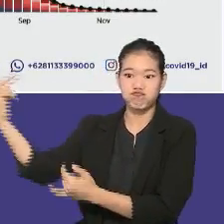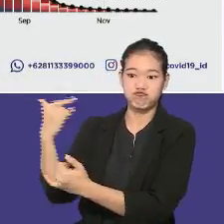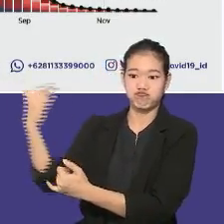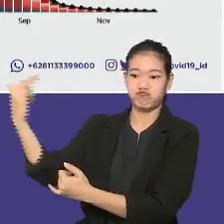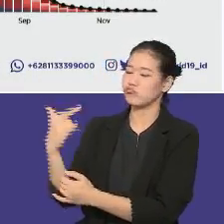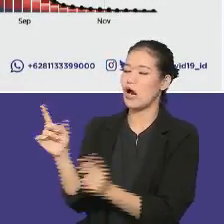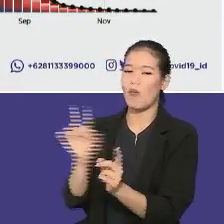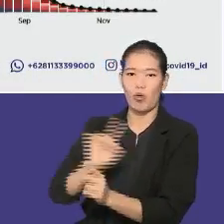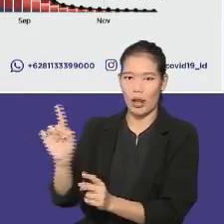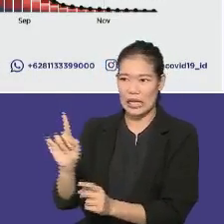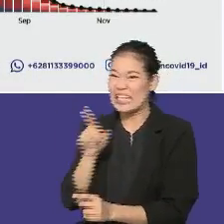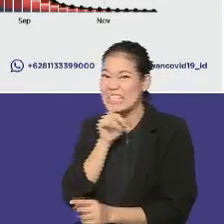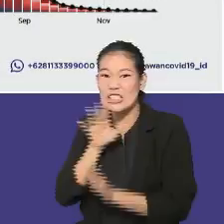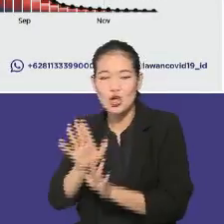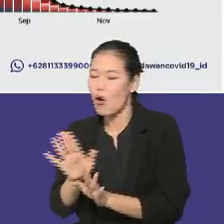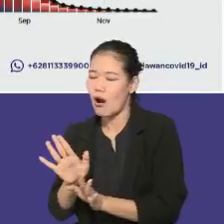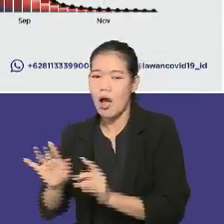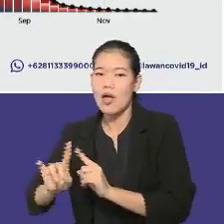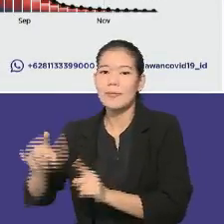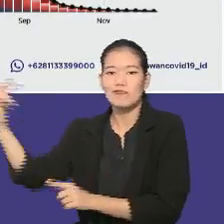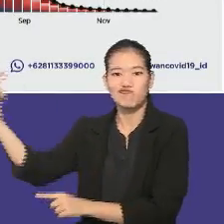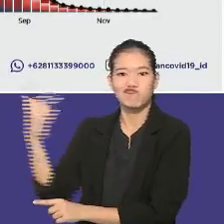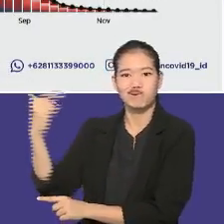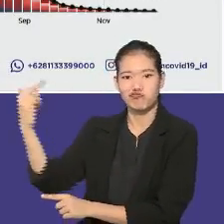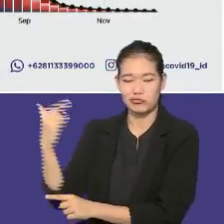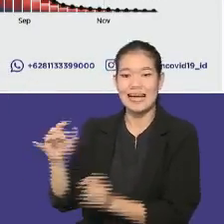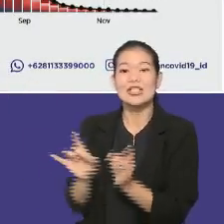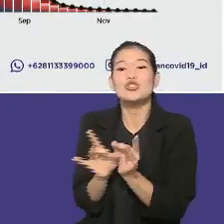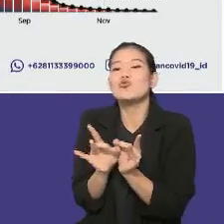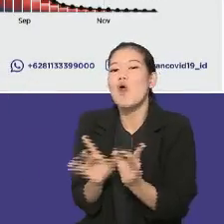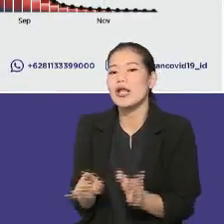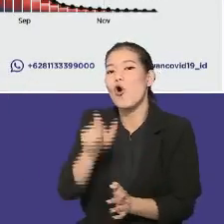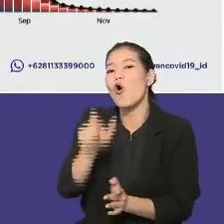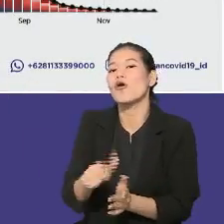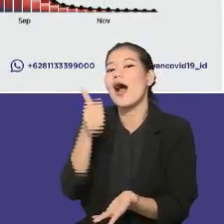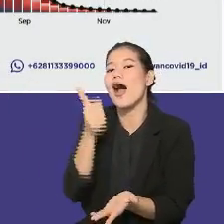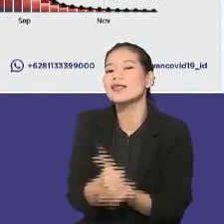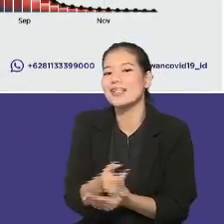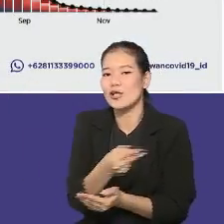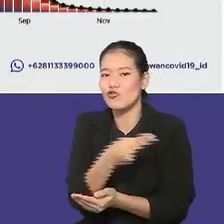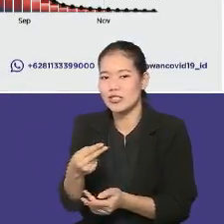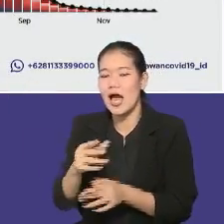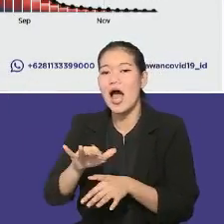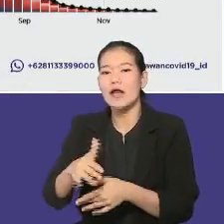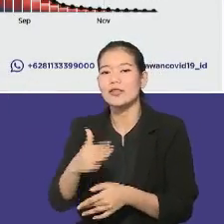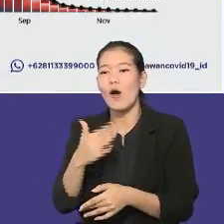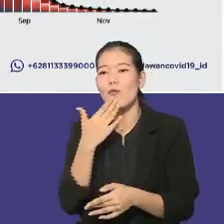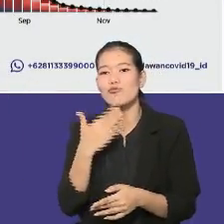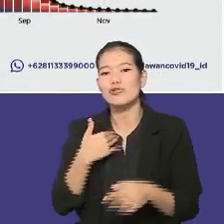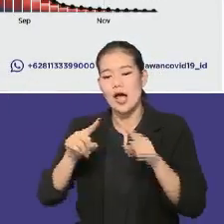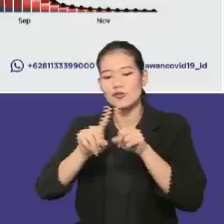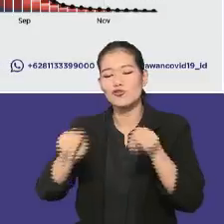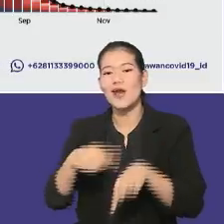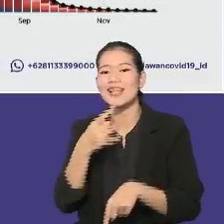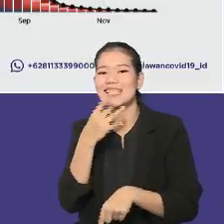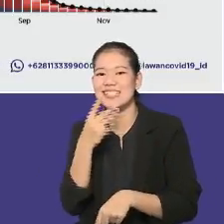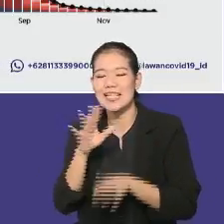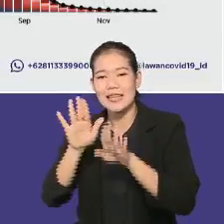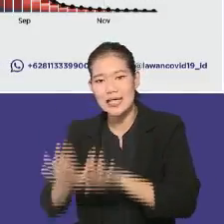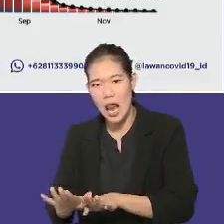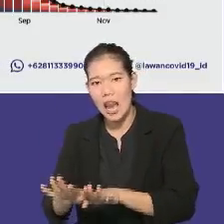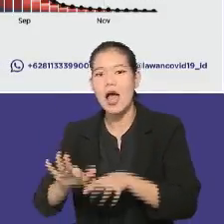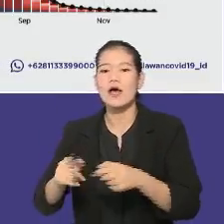dari Inggris dengan pengecualian warga negara Indonesia, pemegang izin tinggal, dinas, dan